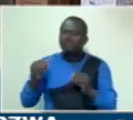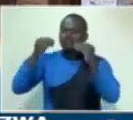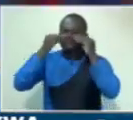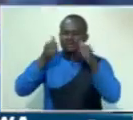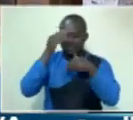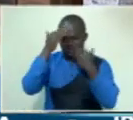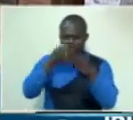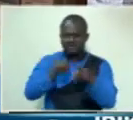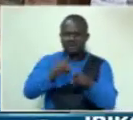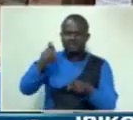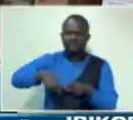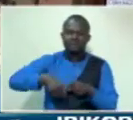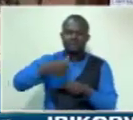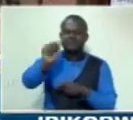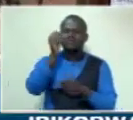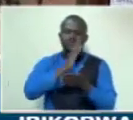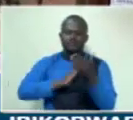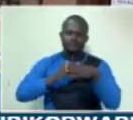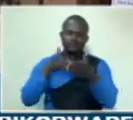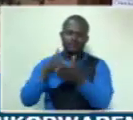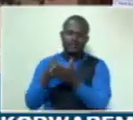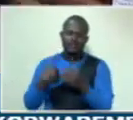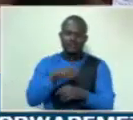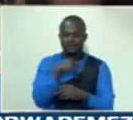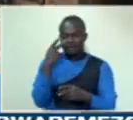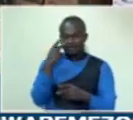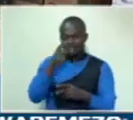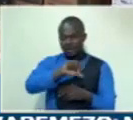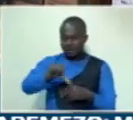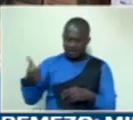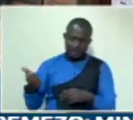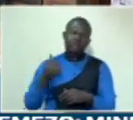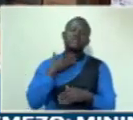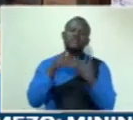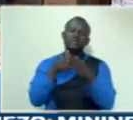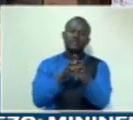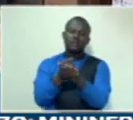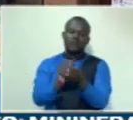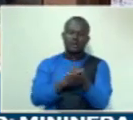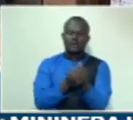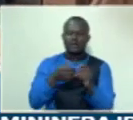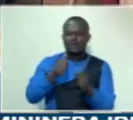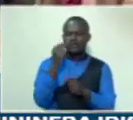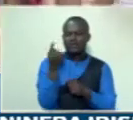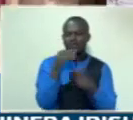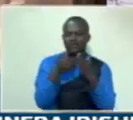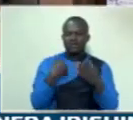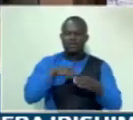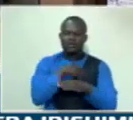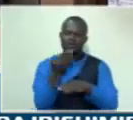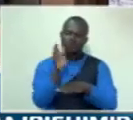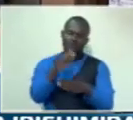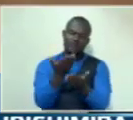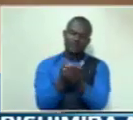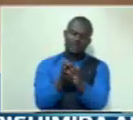neza nk'uko bikwiriye iyo ni imbogamizi tubona abandi barajyashaka gusanga yashatse gukaraba amazi yonyine adakishize isabune ariko tukamusubiza tukamusaba